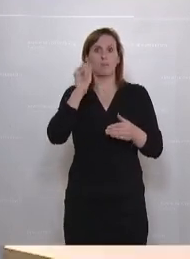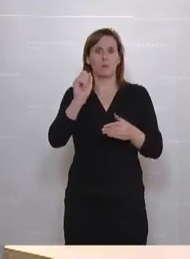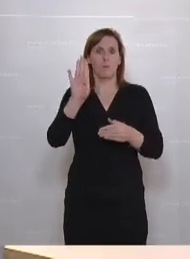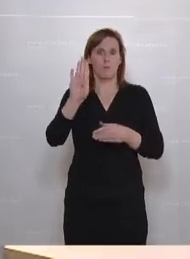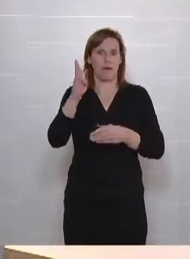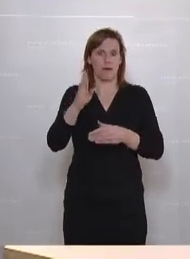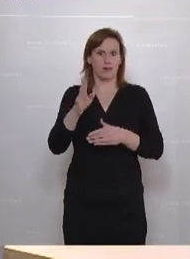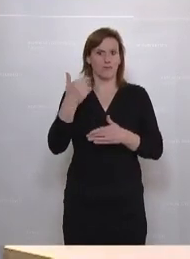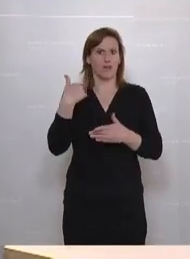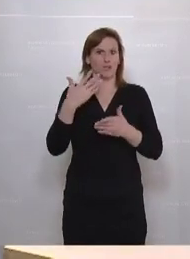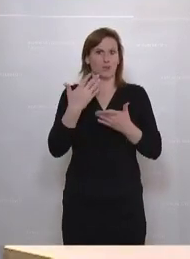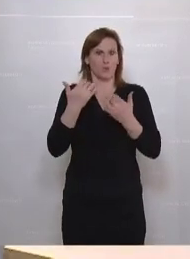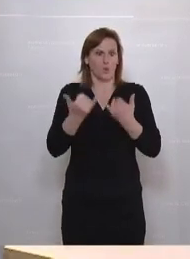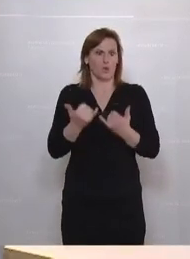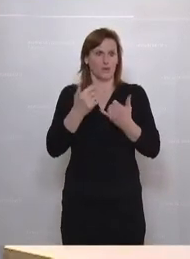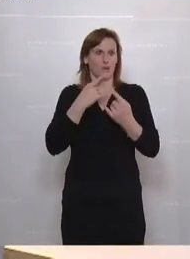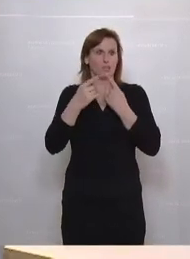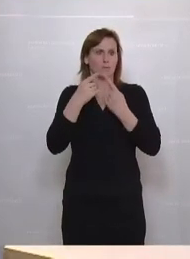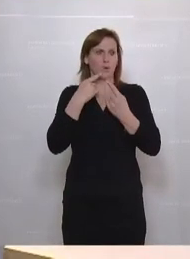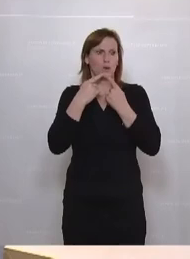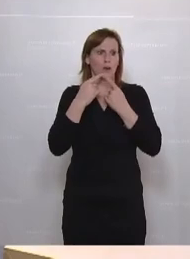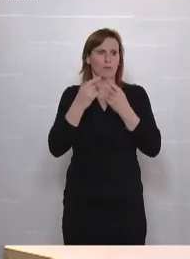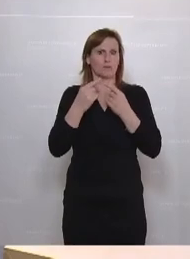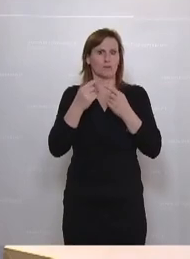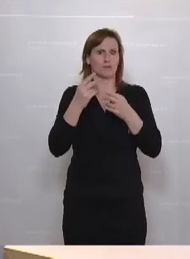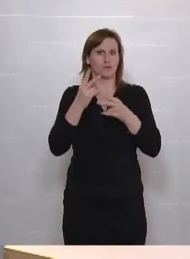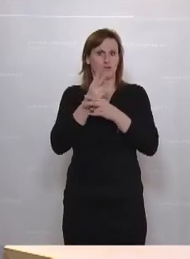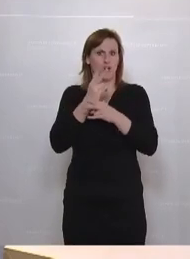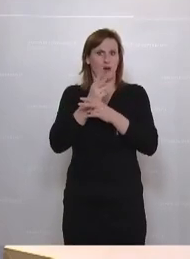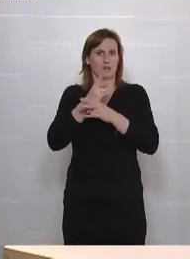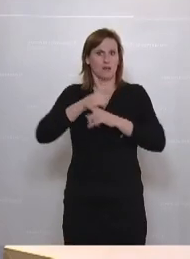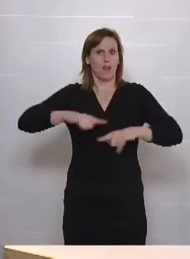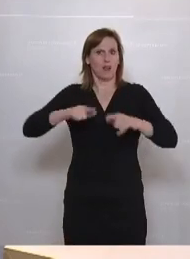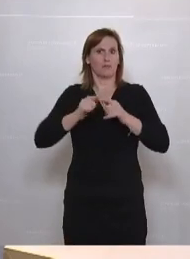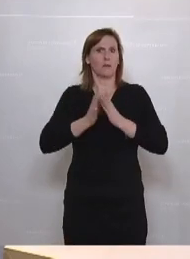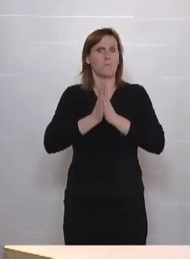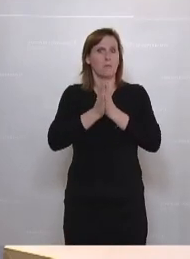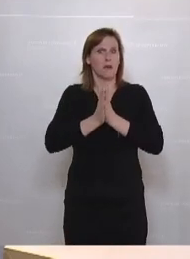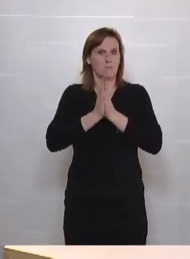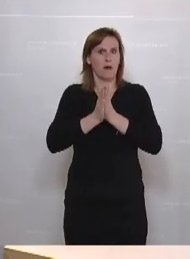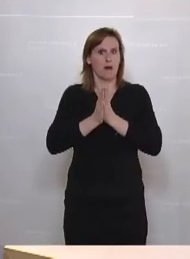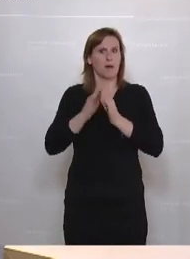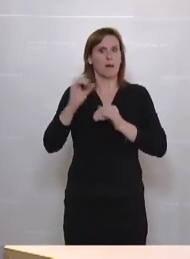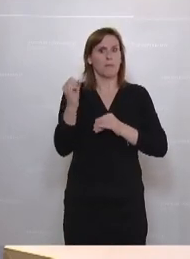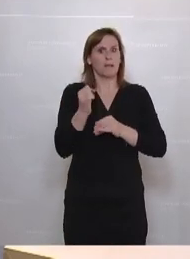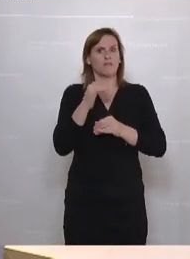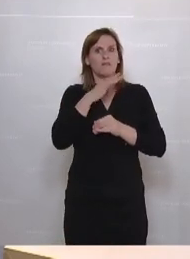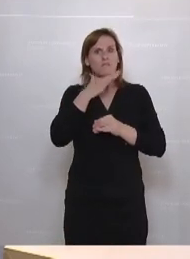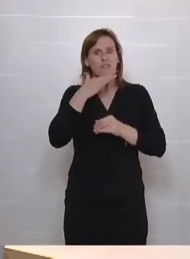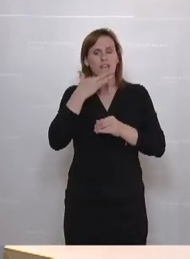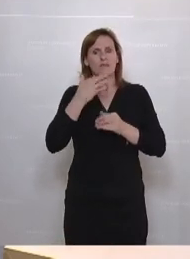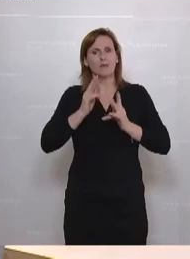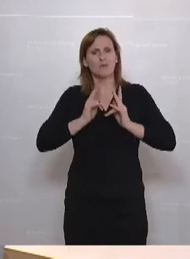Situation in Myanmar heute einmal. Wir werden es später am Tag noch einmal tun, wo das Militärregime hunderte Menschen, friedlich demonstrierende